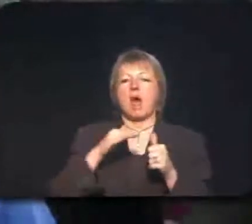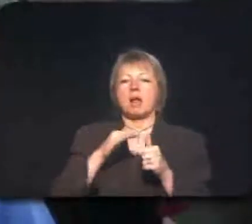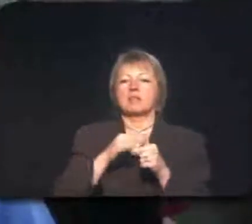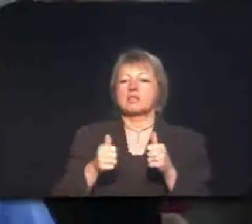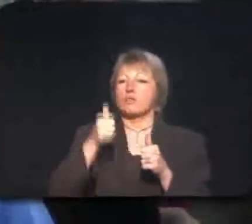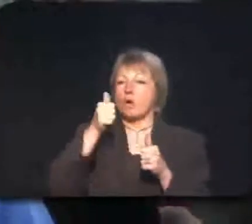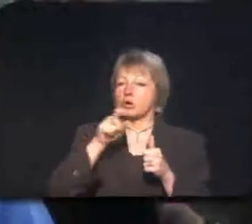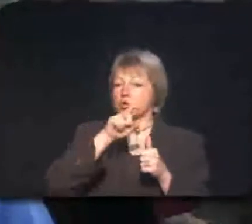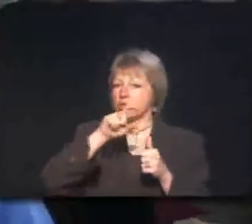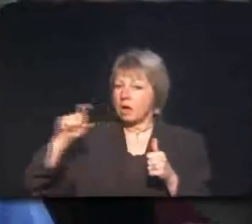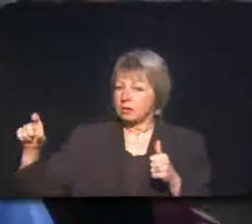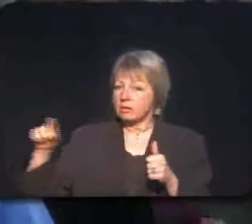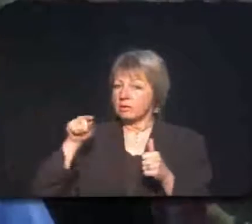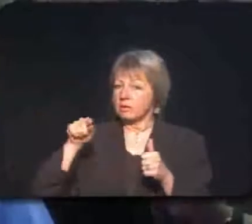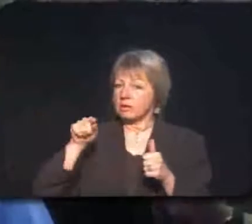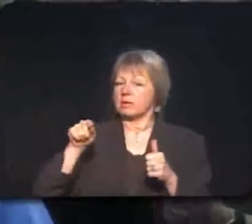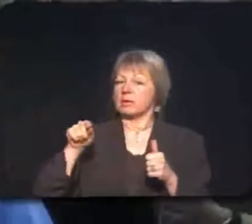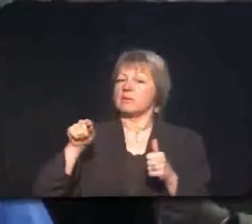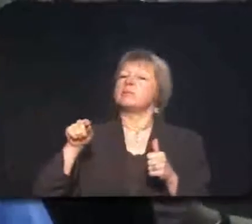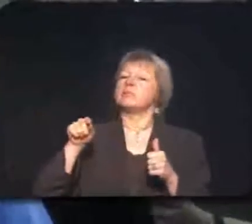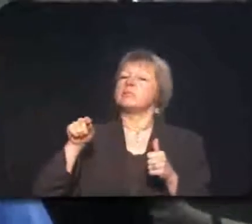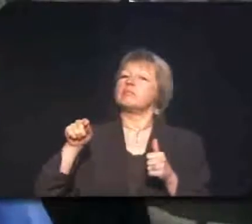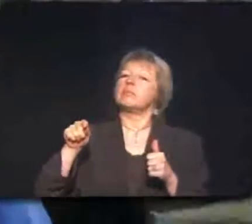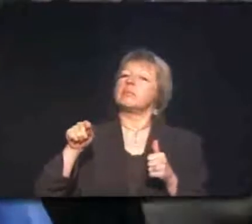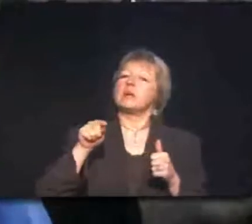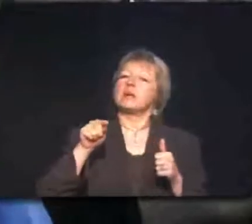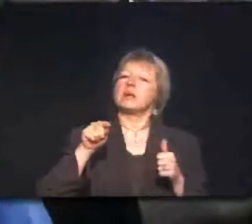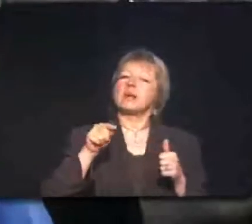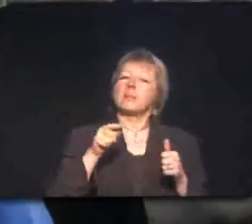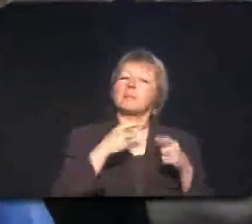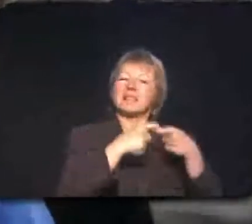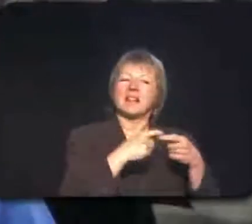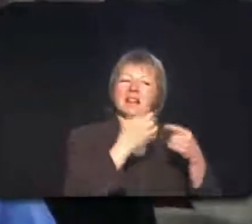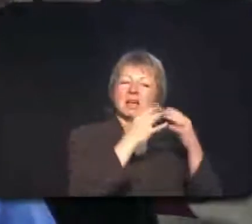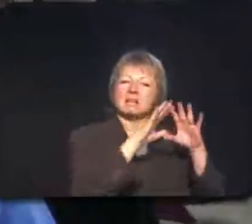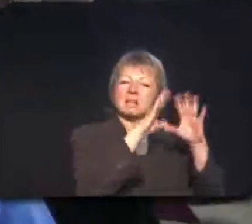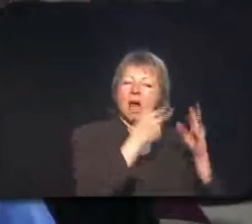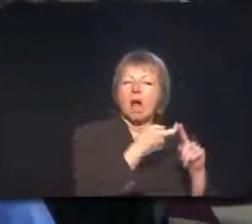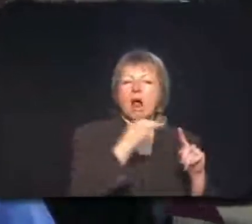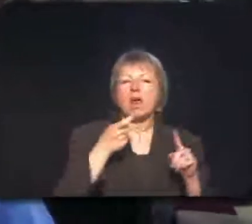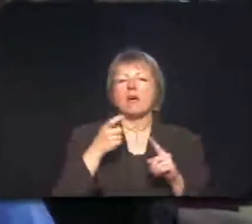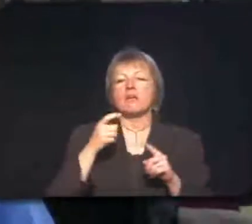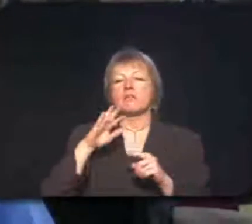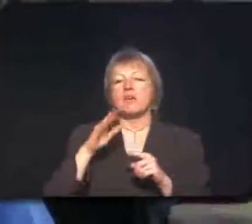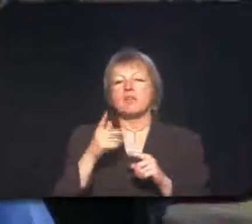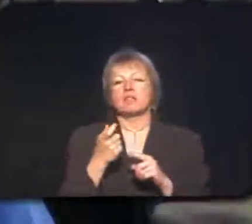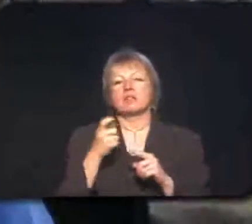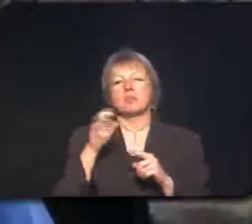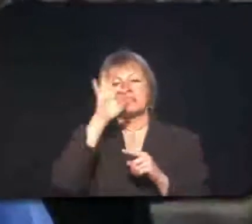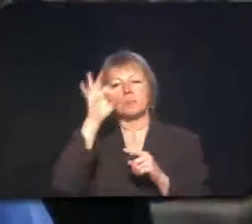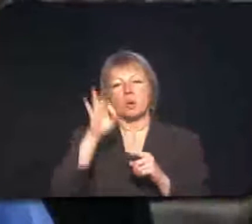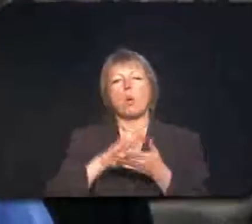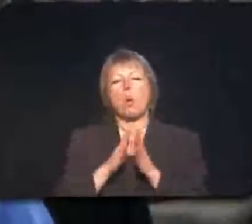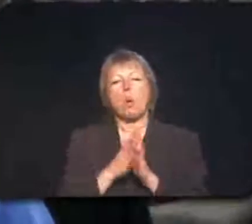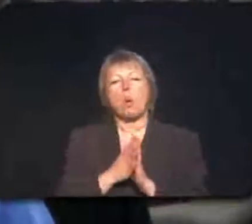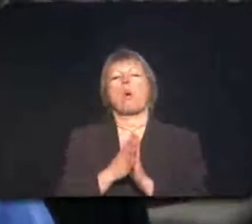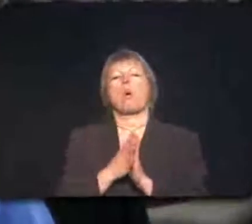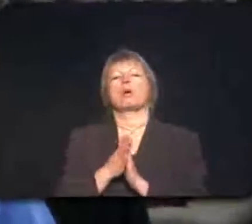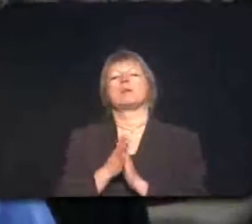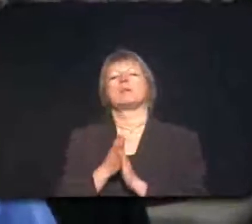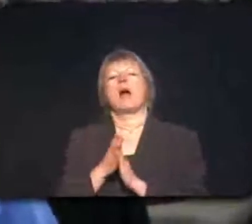Prozent der Gesamtmitgliederzahl repräsentieren und oder Landesparteitage die 10% der